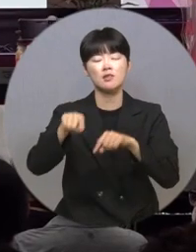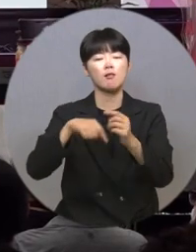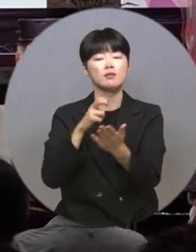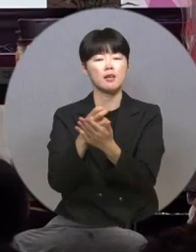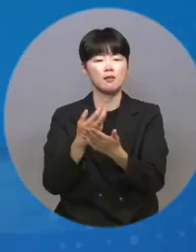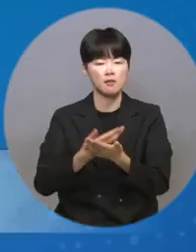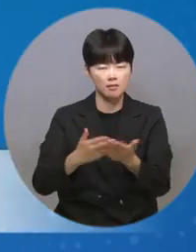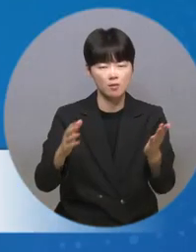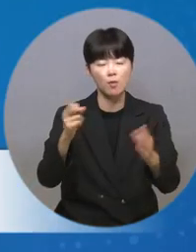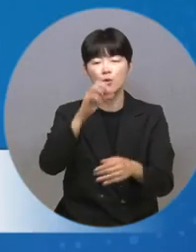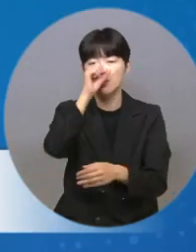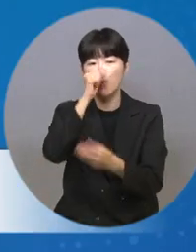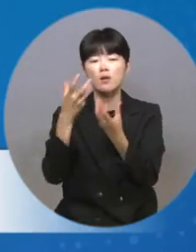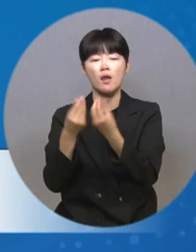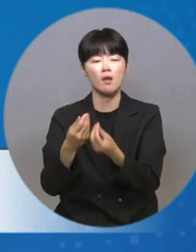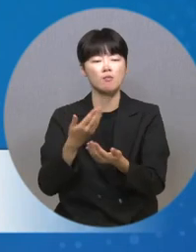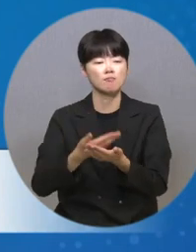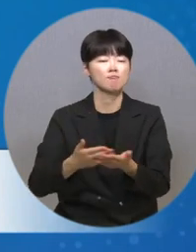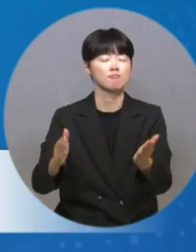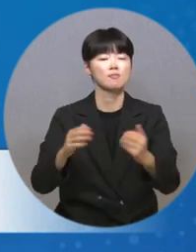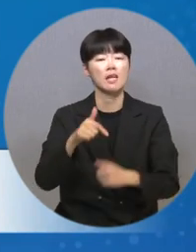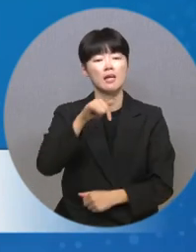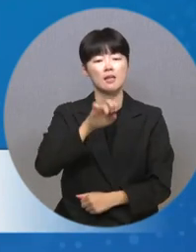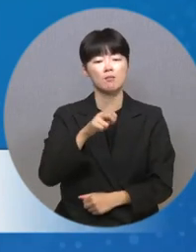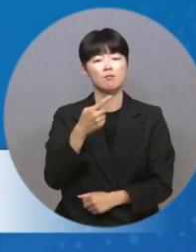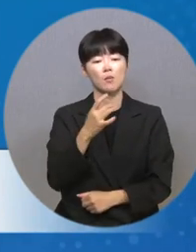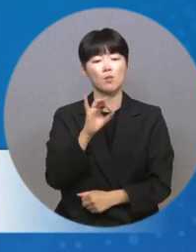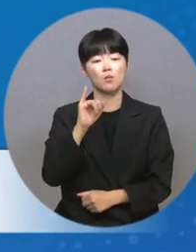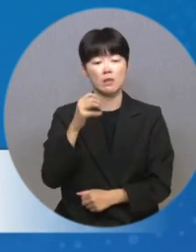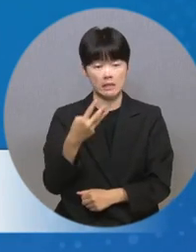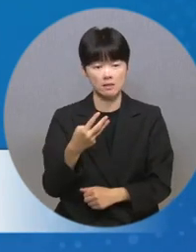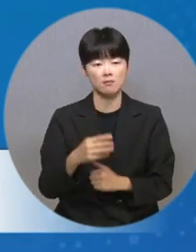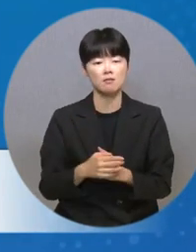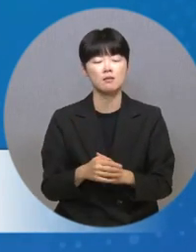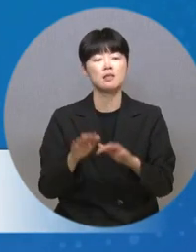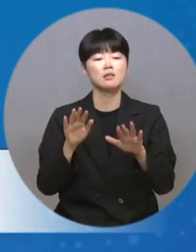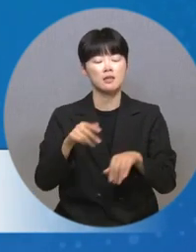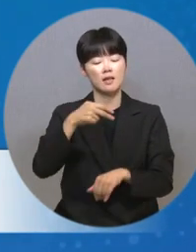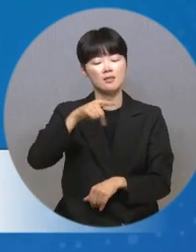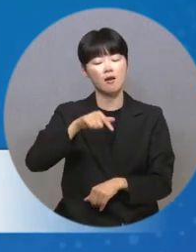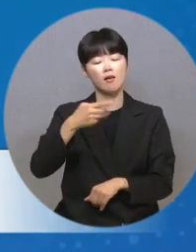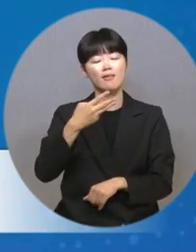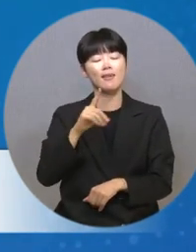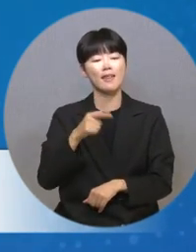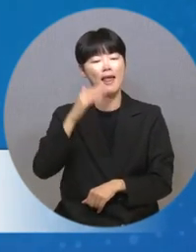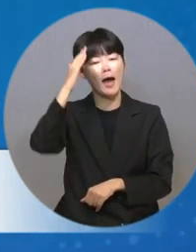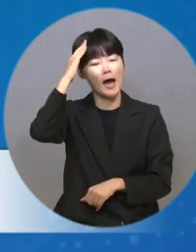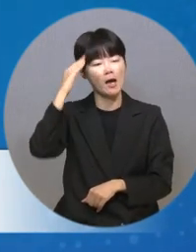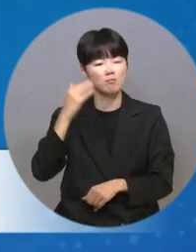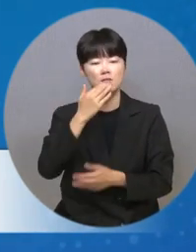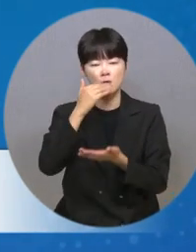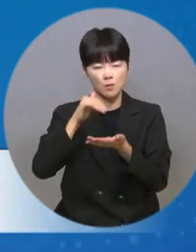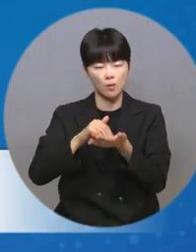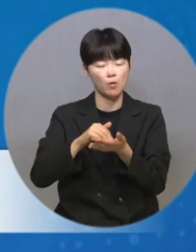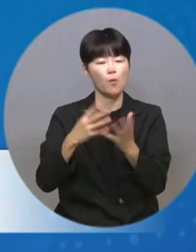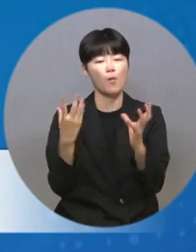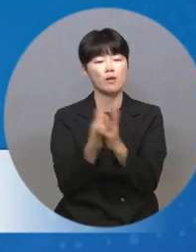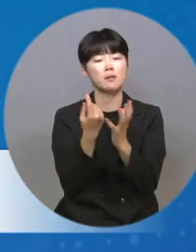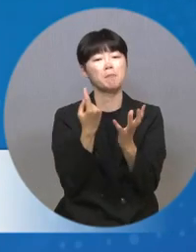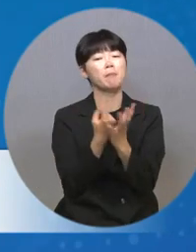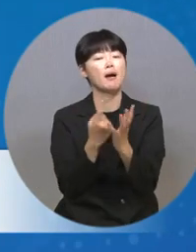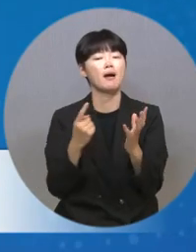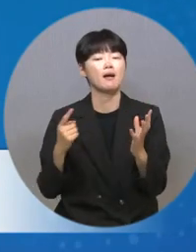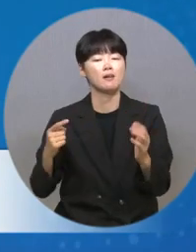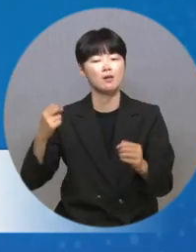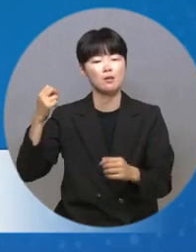마련했습니다. 이제는 탈소촌에서 완전히 벗어나게 되고 새로운